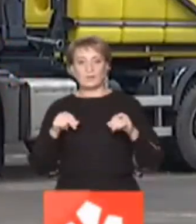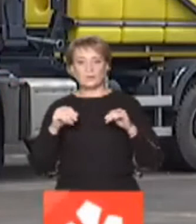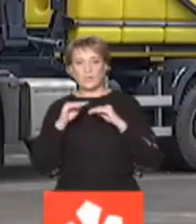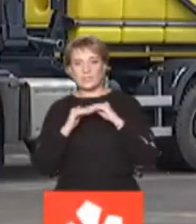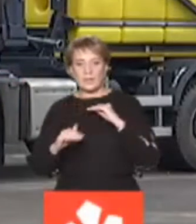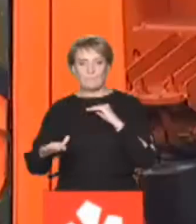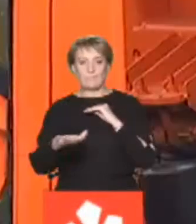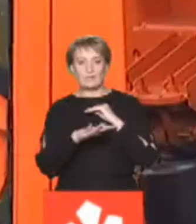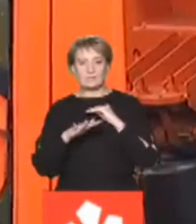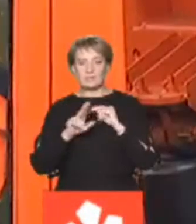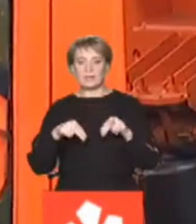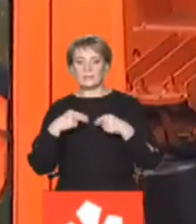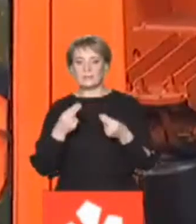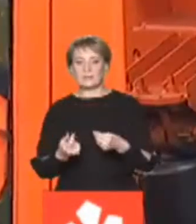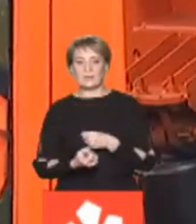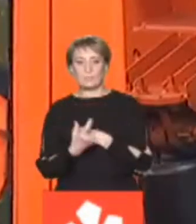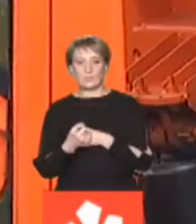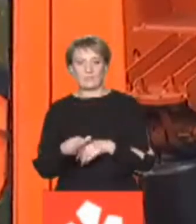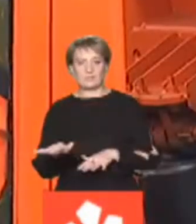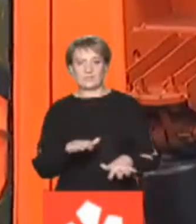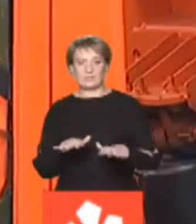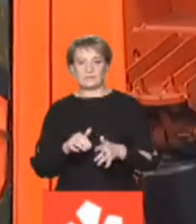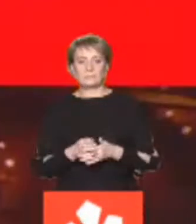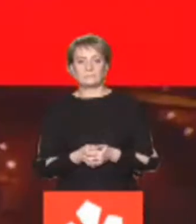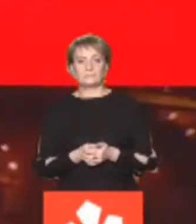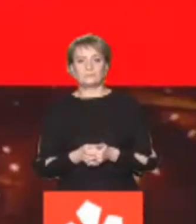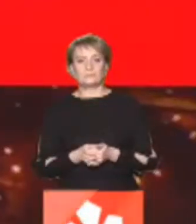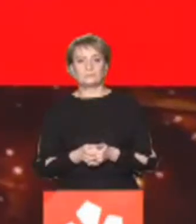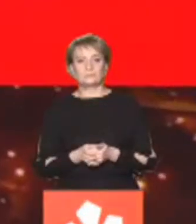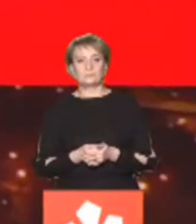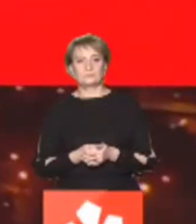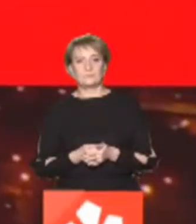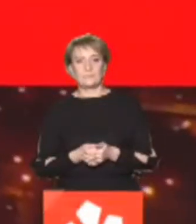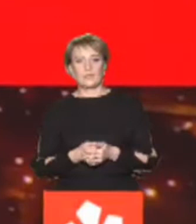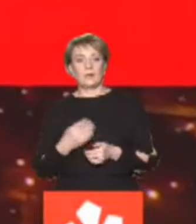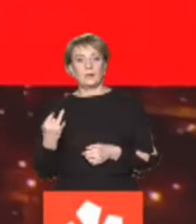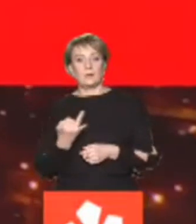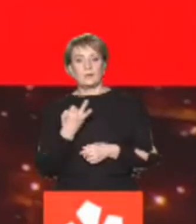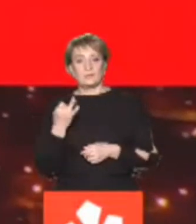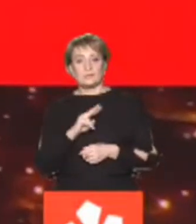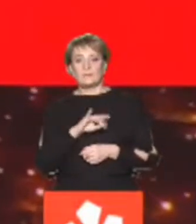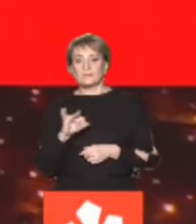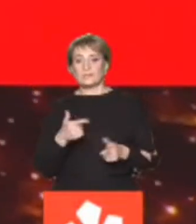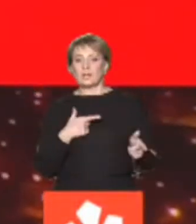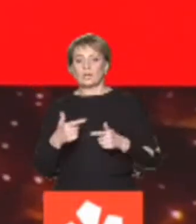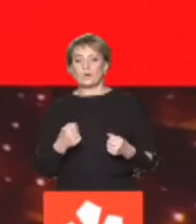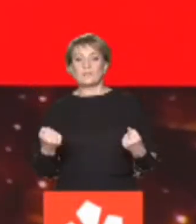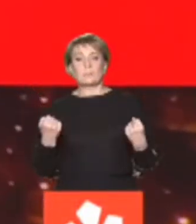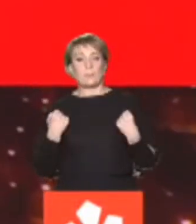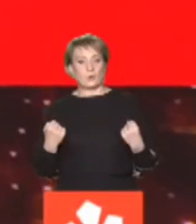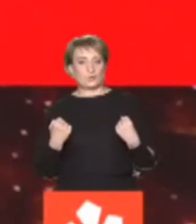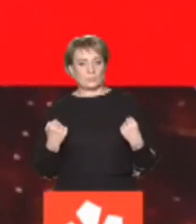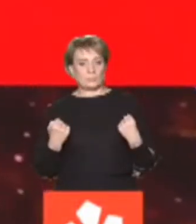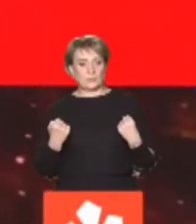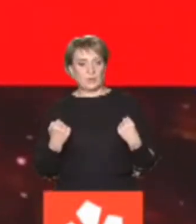і не дала змозі появи слизькості. А от цікаво, чи готові спортсмени